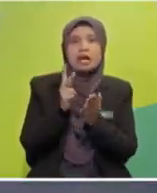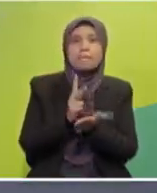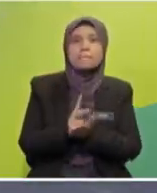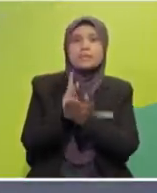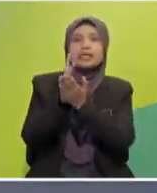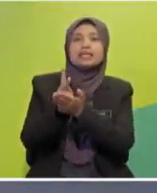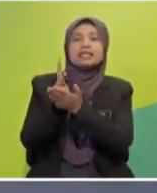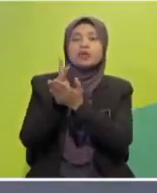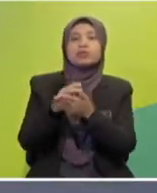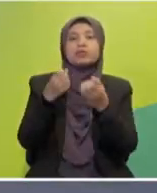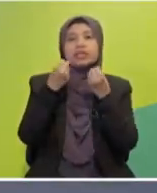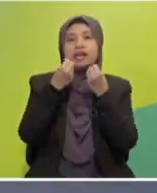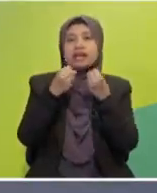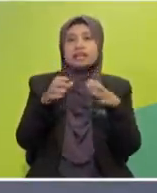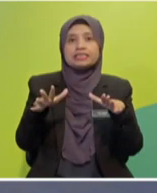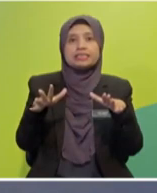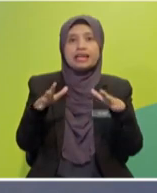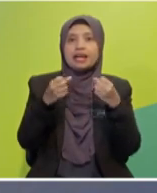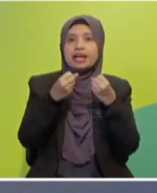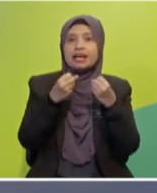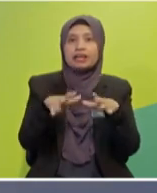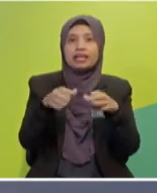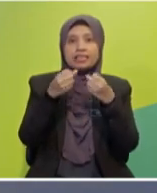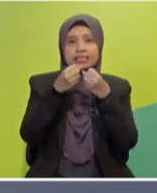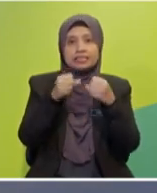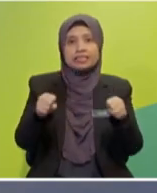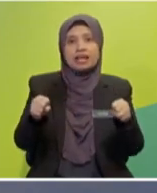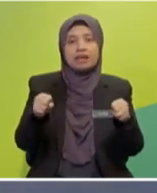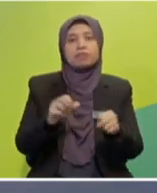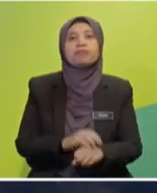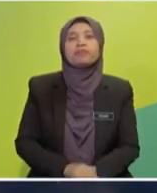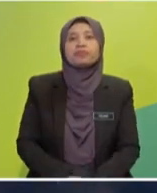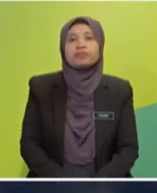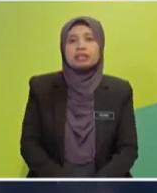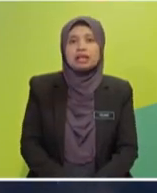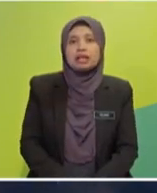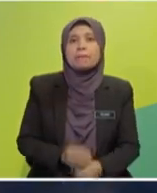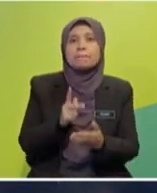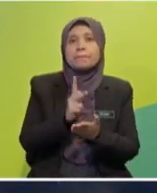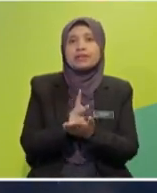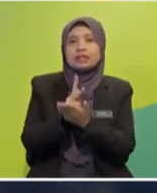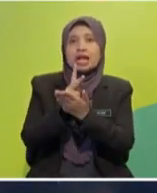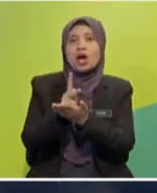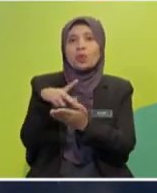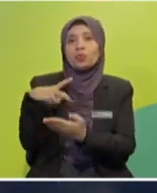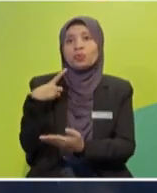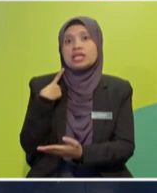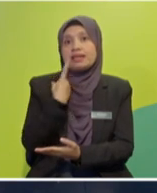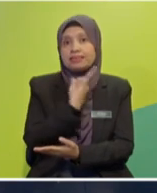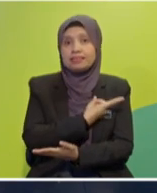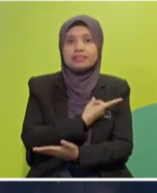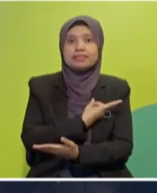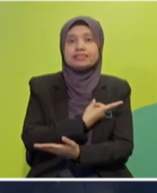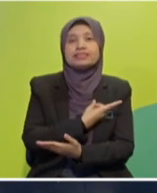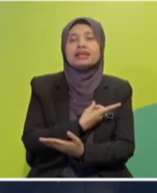Seperti itu, cikgu. Dah siap. Wow, cantik ni, cikgu. Inilah kita punya perahu. Mesti murid-murid di rumah pun